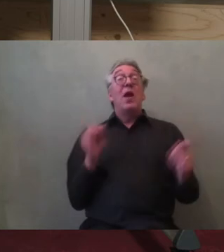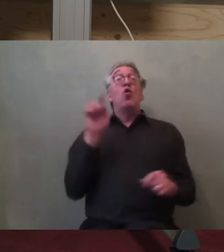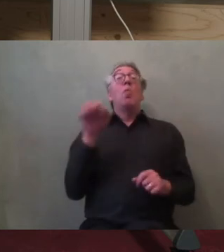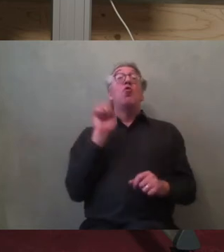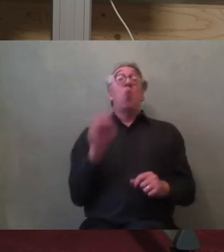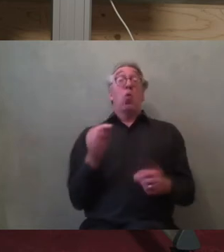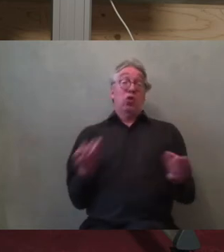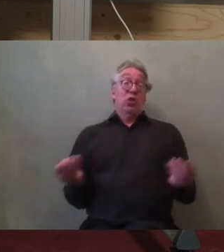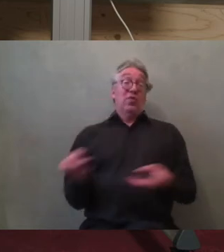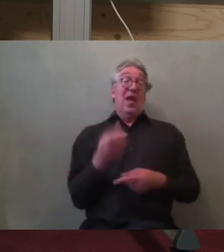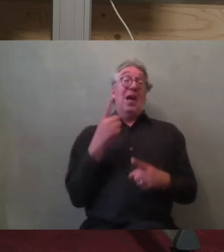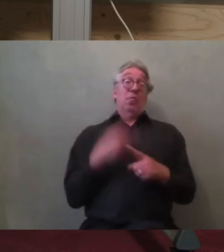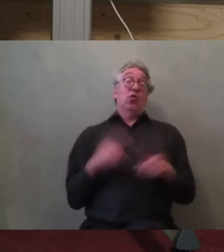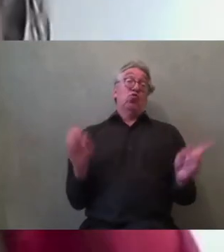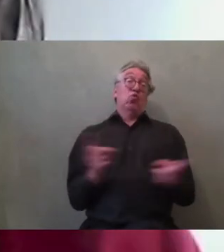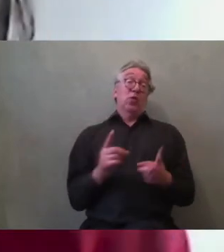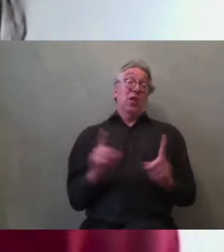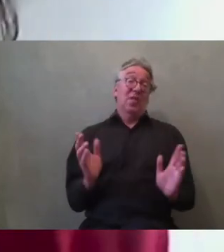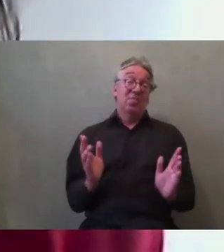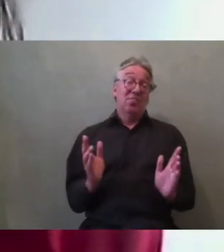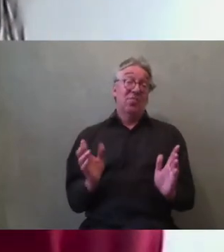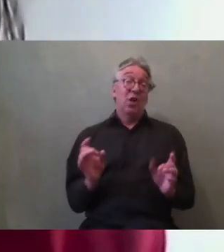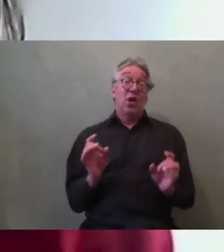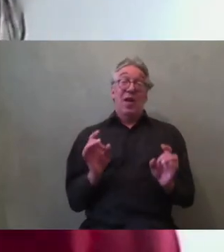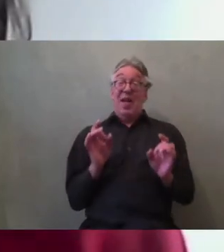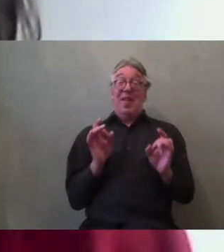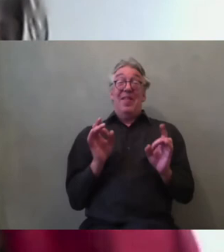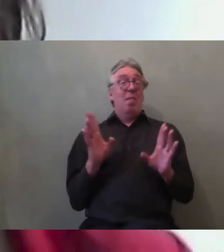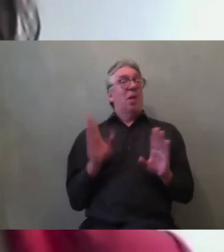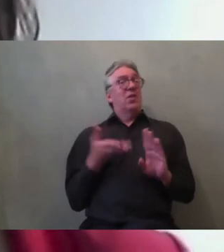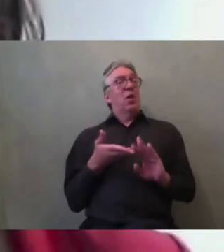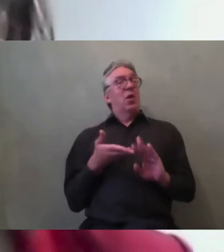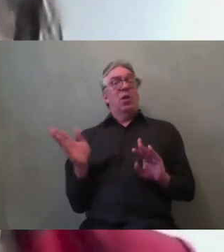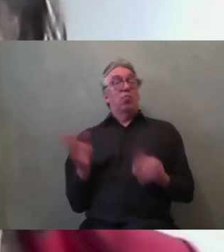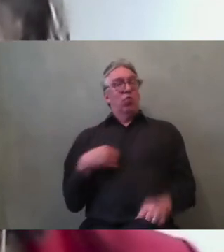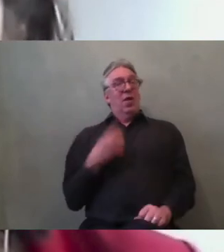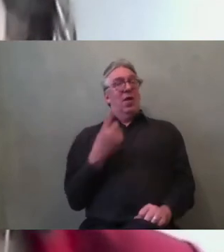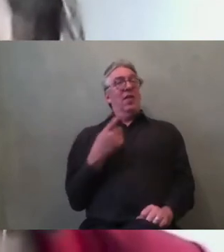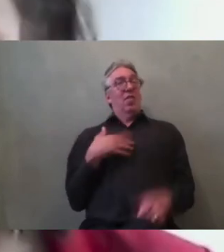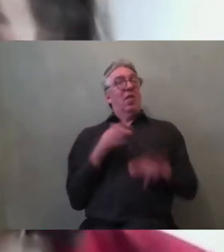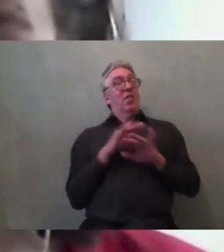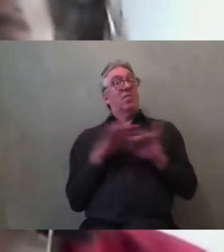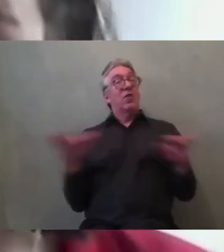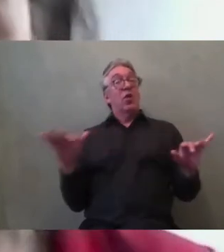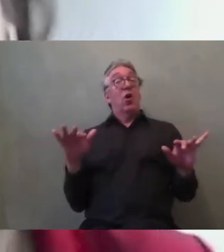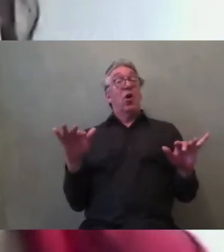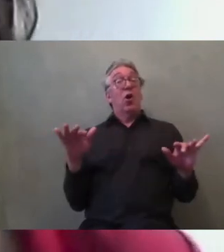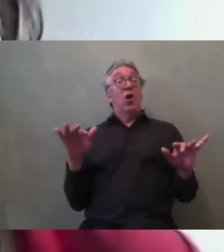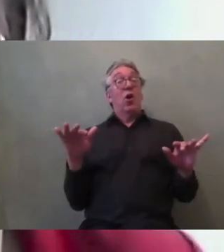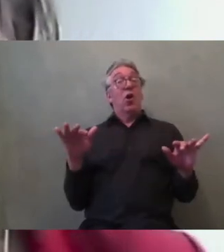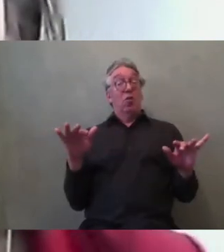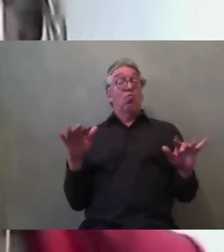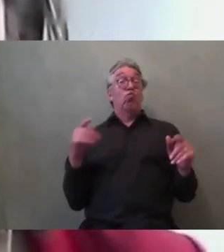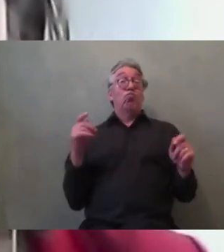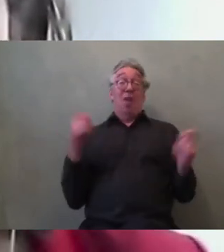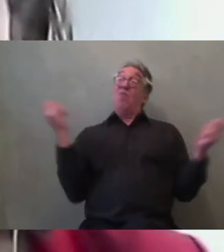muziek. Niemand valt uit de toon. Je bent een van de vele festivalgangers die met zijn vrienden komt genieten. Mijn